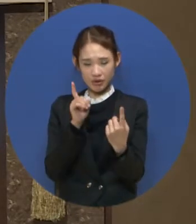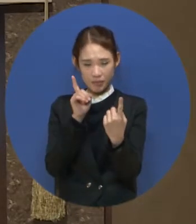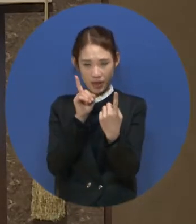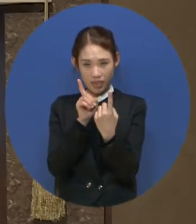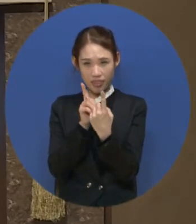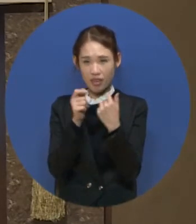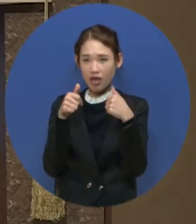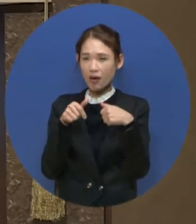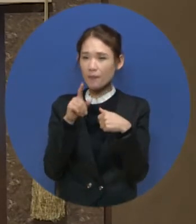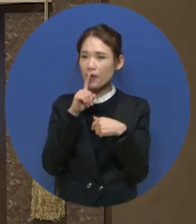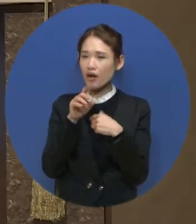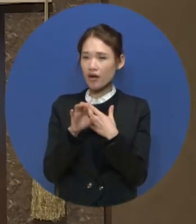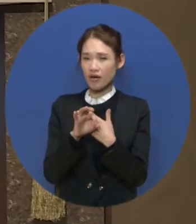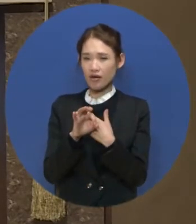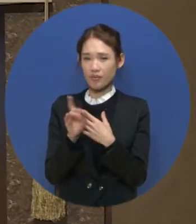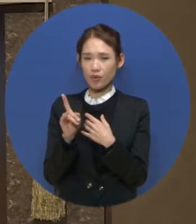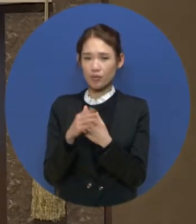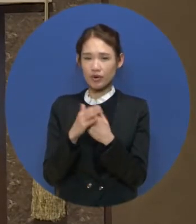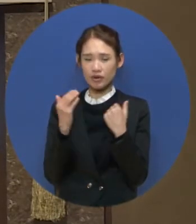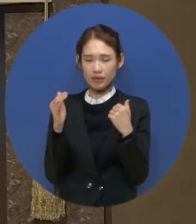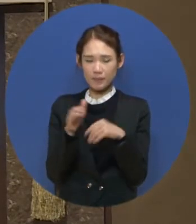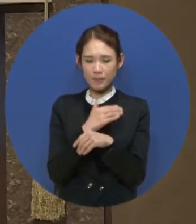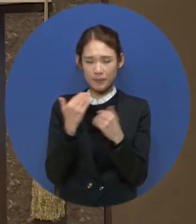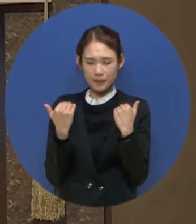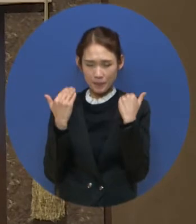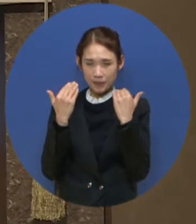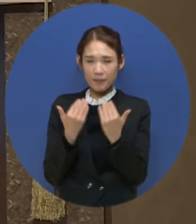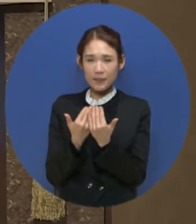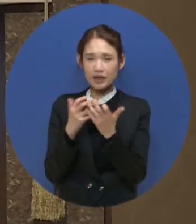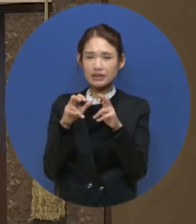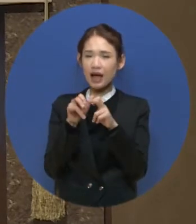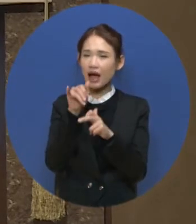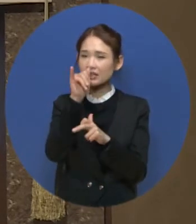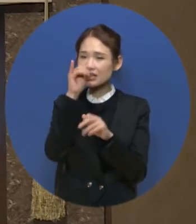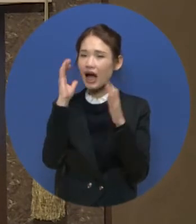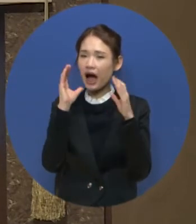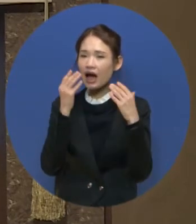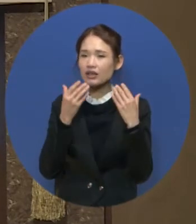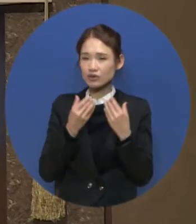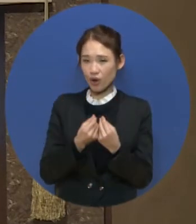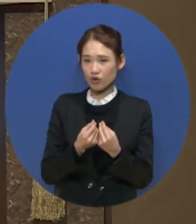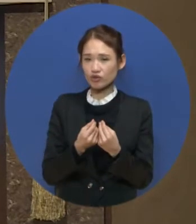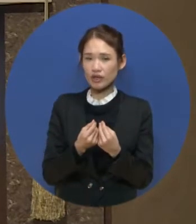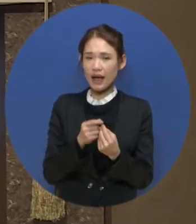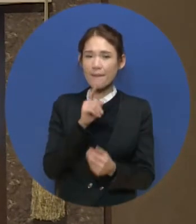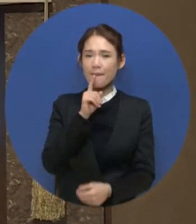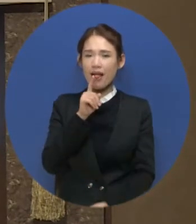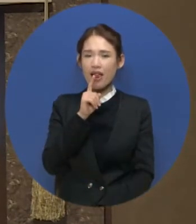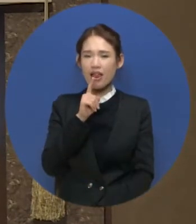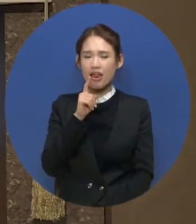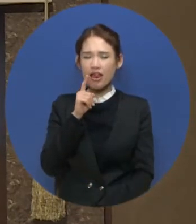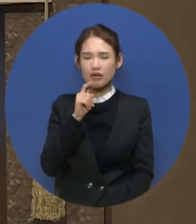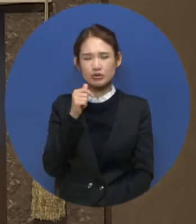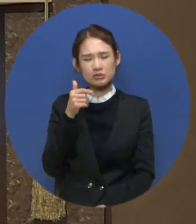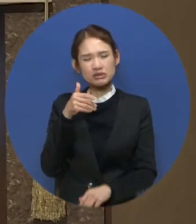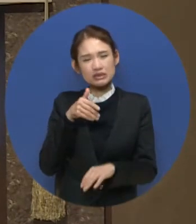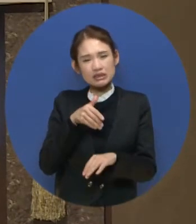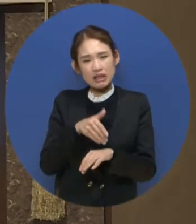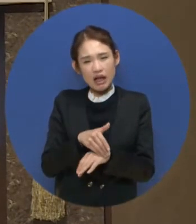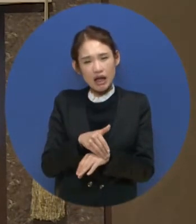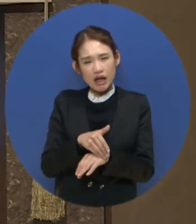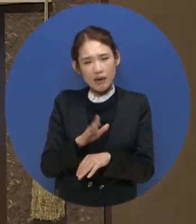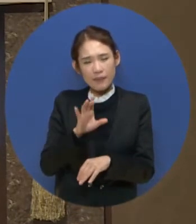만나 뵈면은 특히 이제 발달 장애가 있는 그런 아이들 같은 경우는 이 말이 조금 늦대는 경우가 많아요.